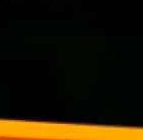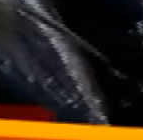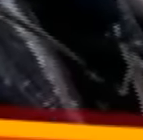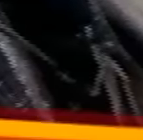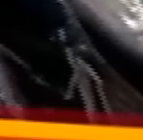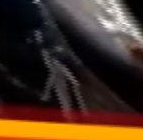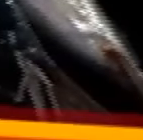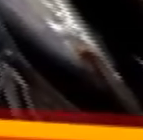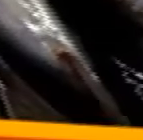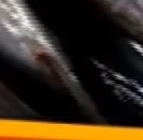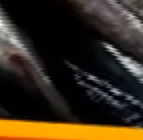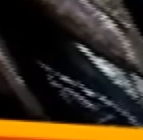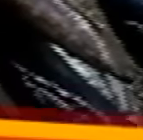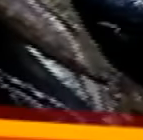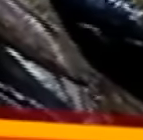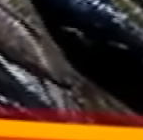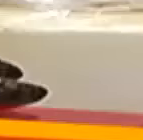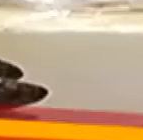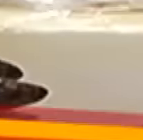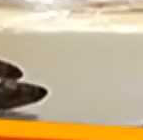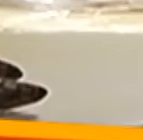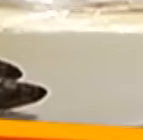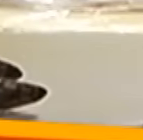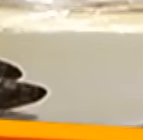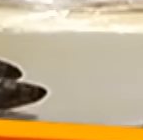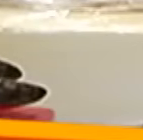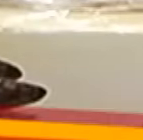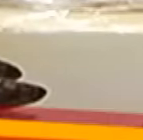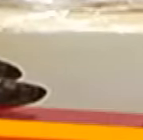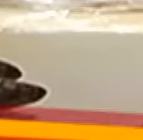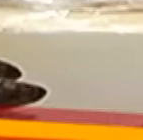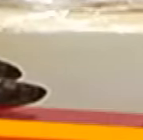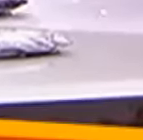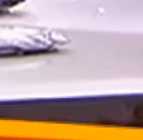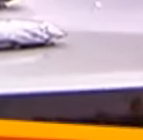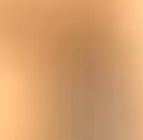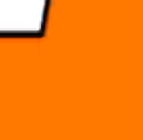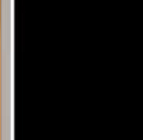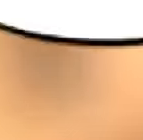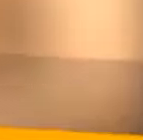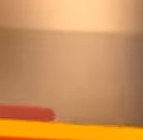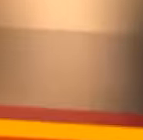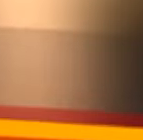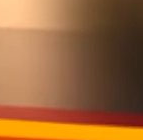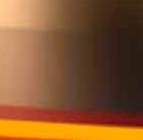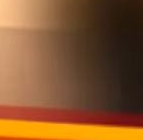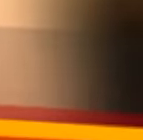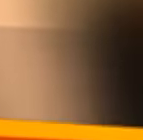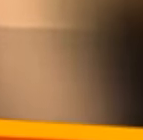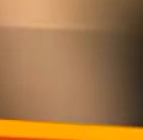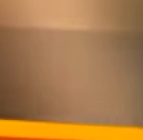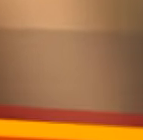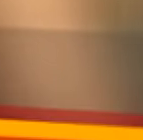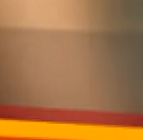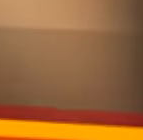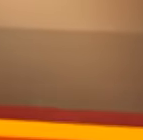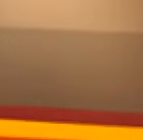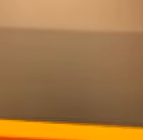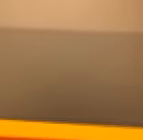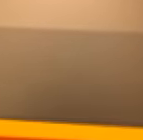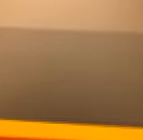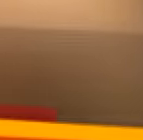Presyo ng isda gaya ng galunggong bumaba kasabay ng pagpasok ng Kwaresma. At oblation run ng